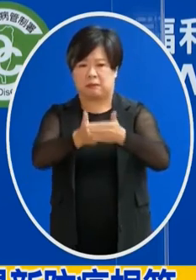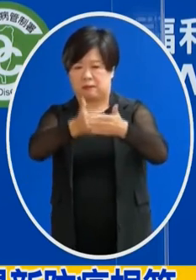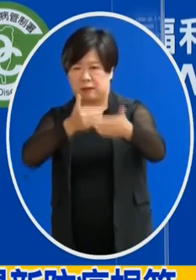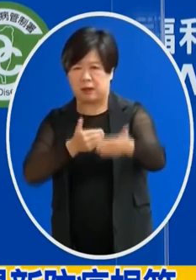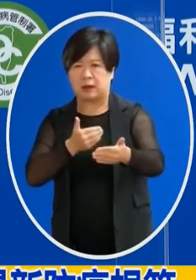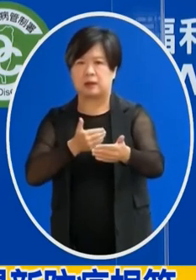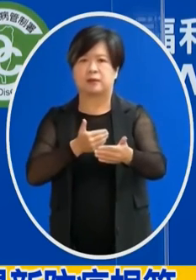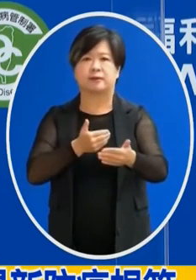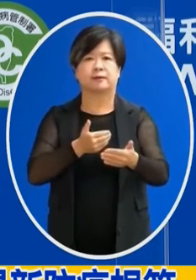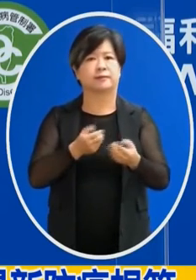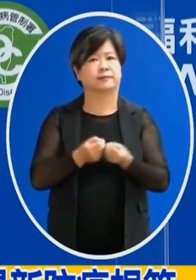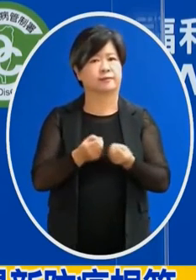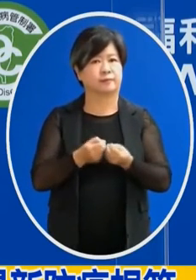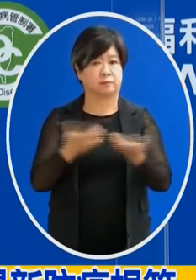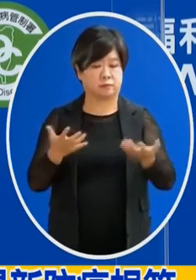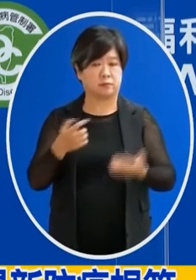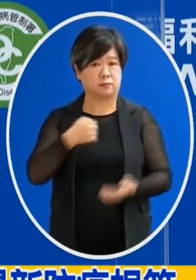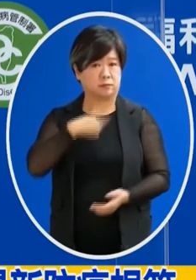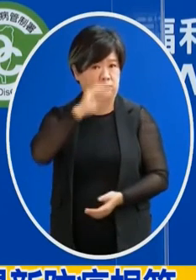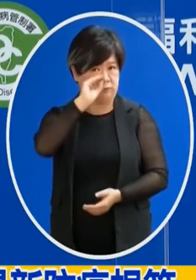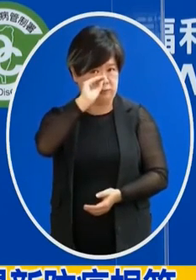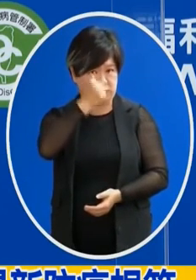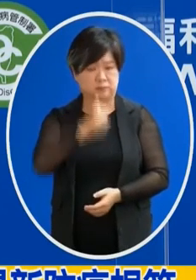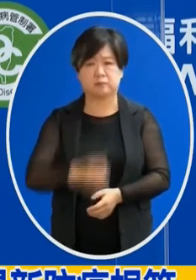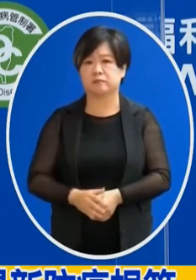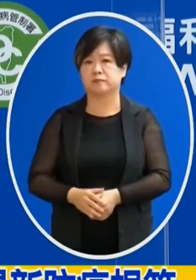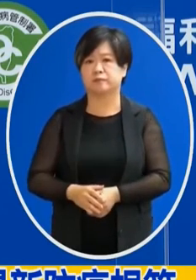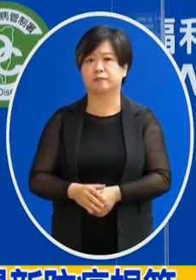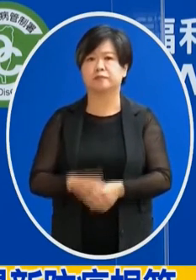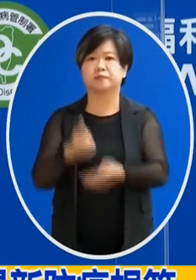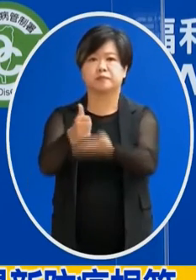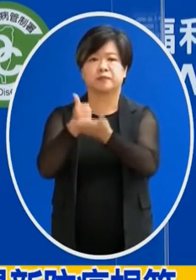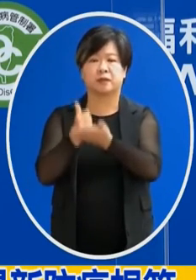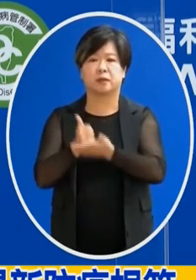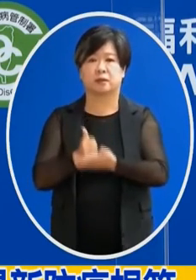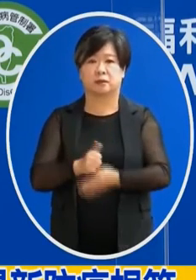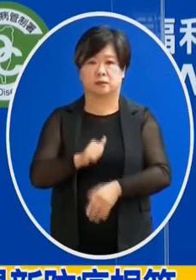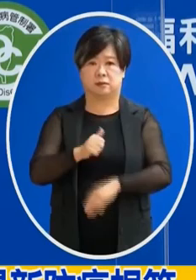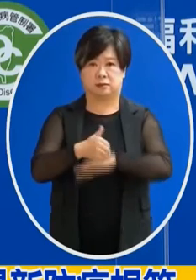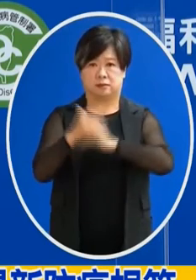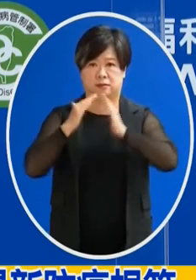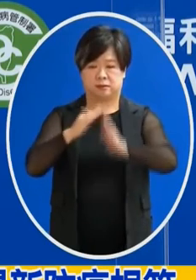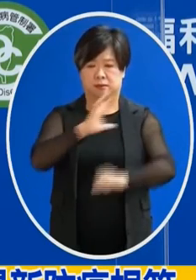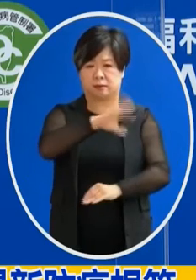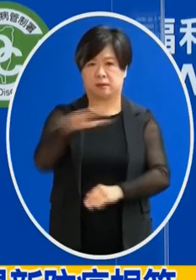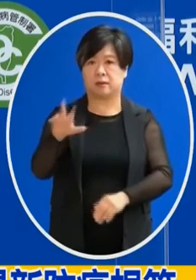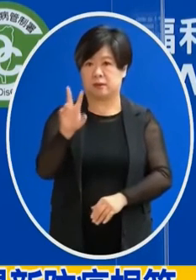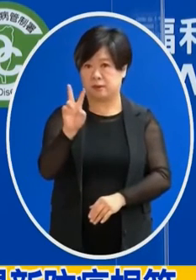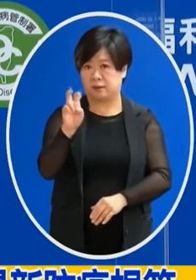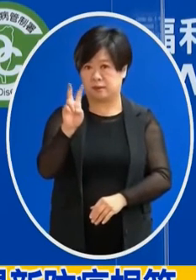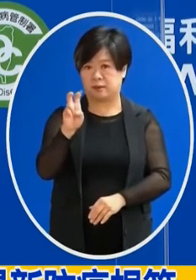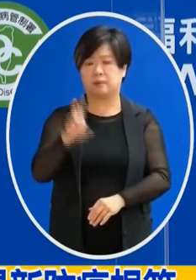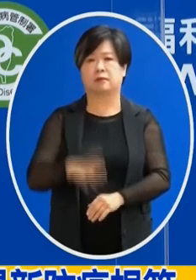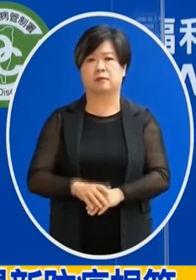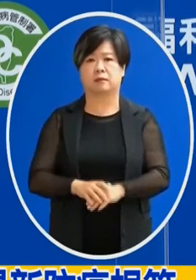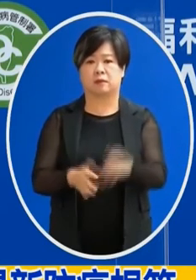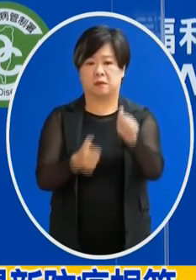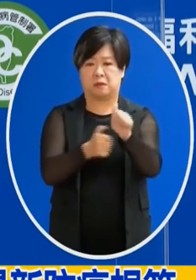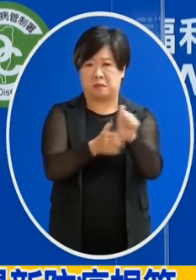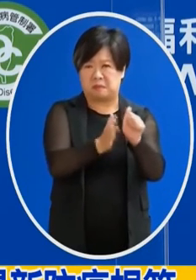的时候，我们有特别请22县市的副所长来协助，我们地